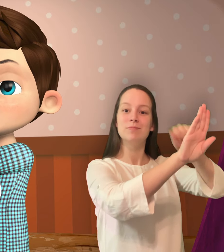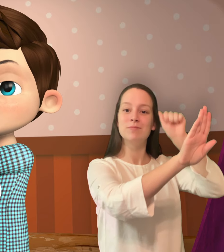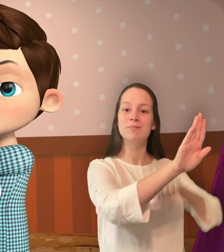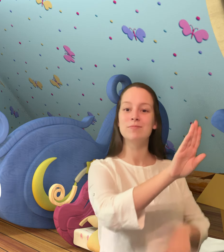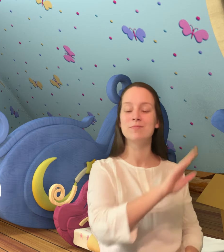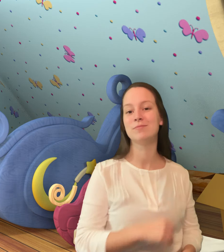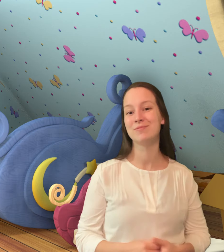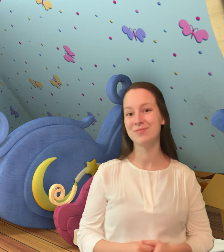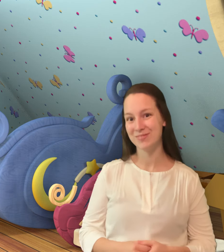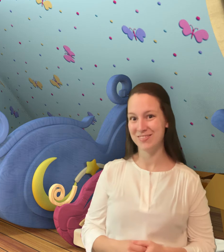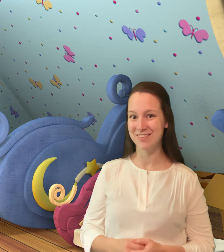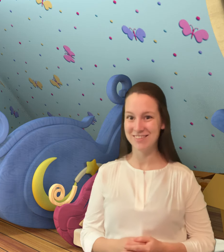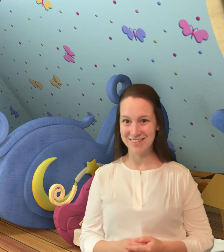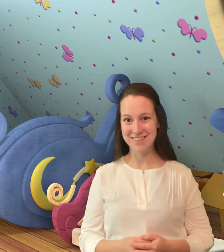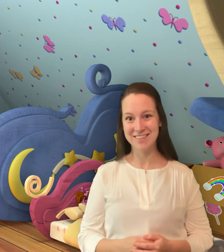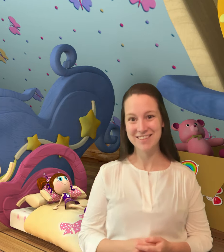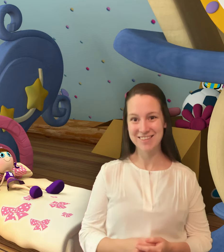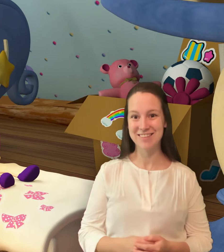残し